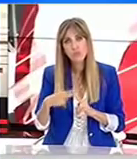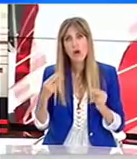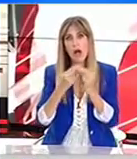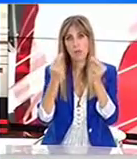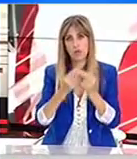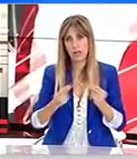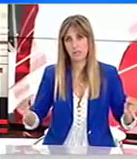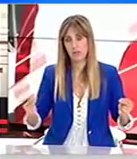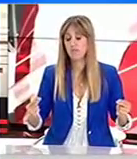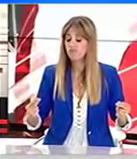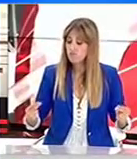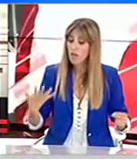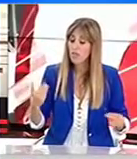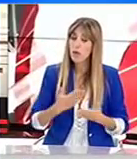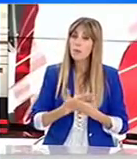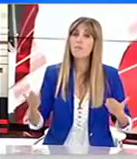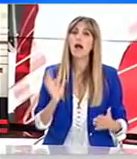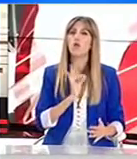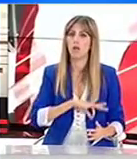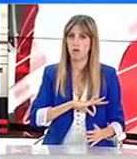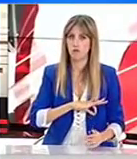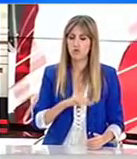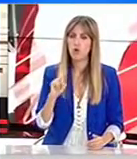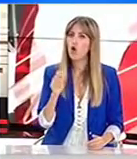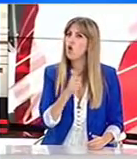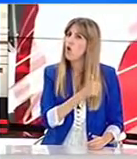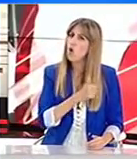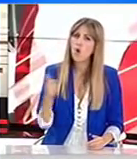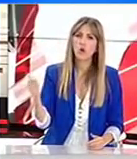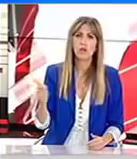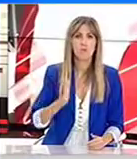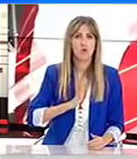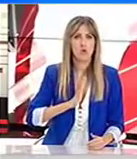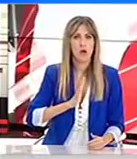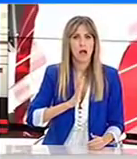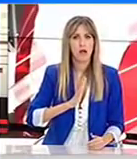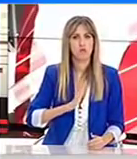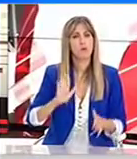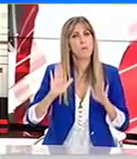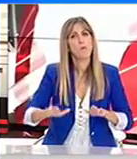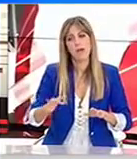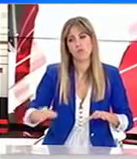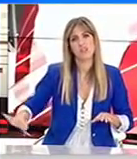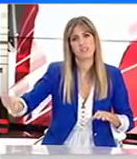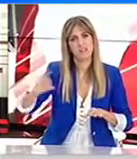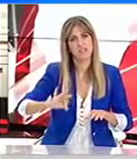όχι μόνο για τους συμπολίτες μας, οι οποίοι θα καλύπτουν ένα σημαντικό μέρος του κόστους μετακίνησής